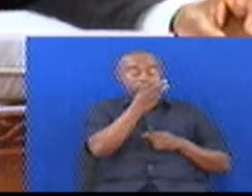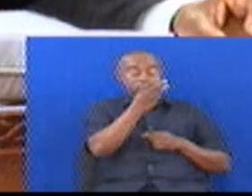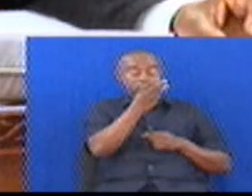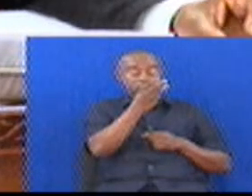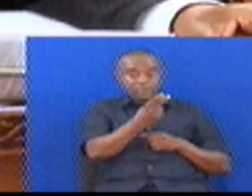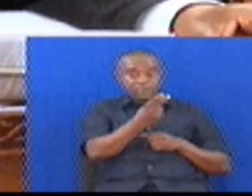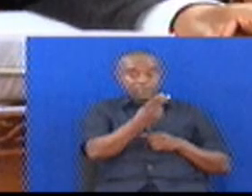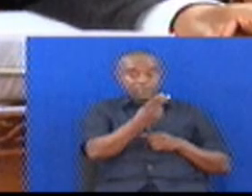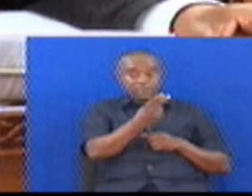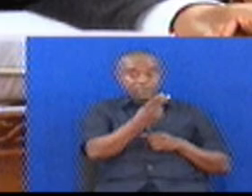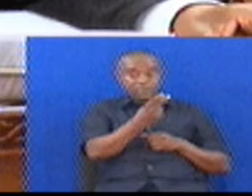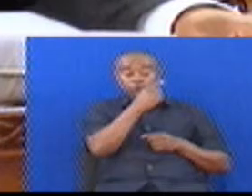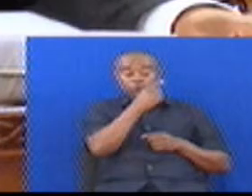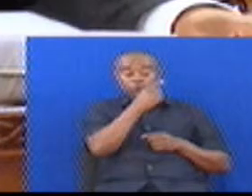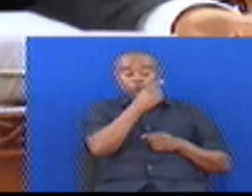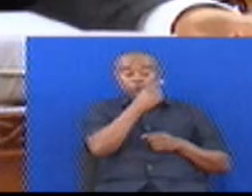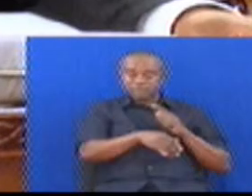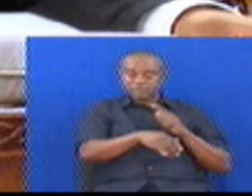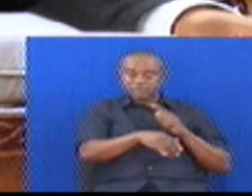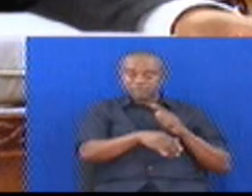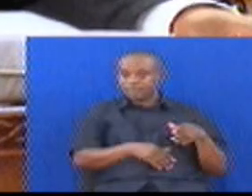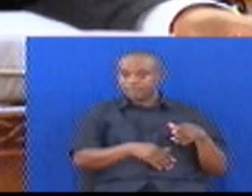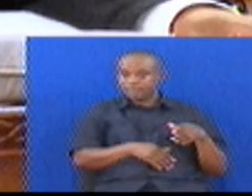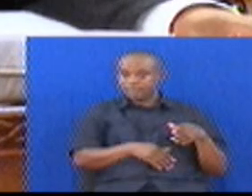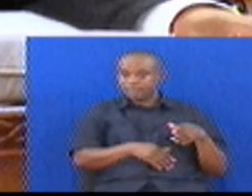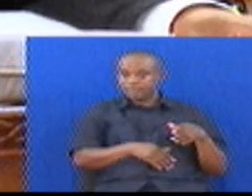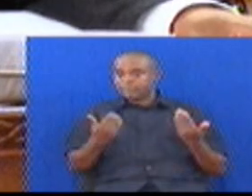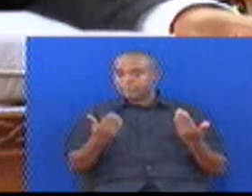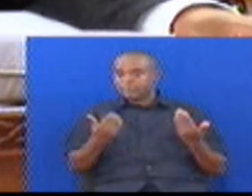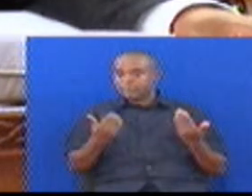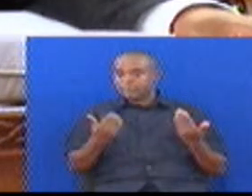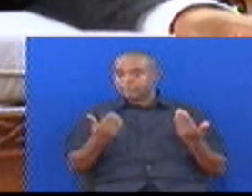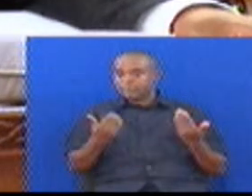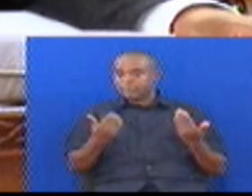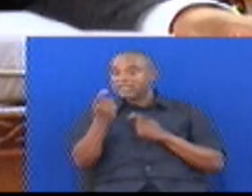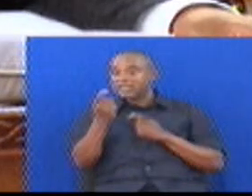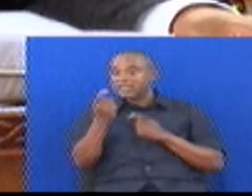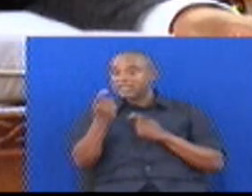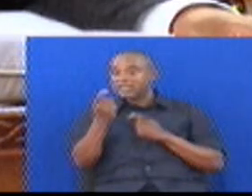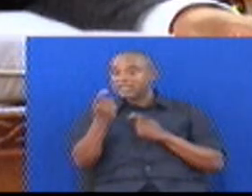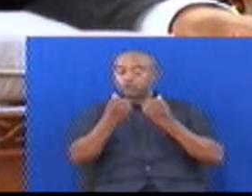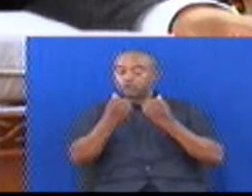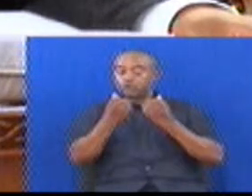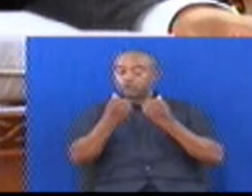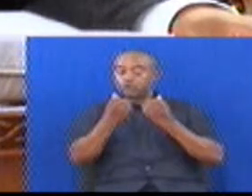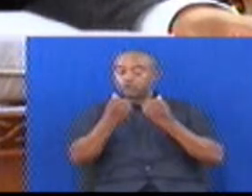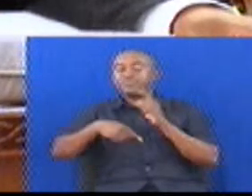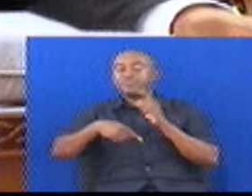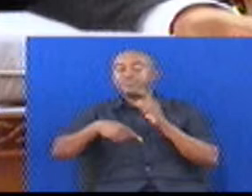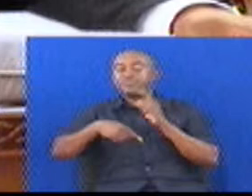32.79 ni kwa Zanzibar. Kazi nyingine zilizofanyika ni pamoja na kutekeleza miradi